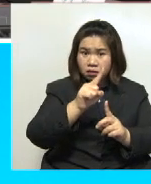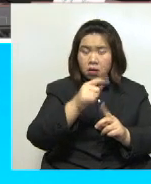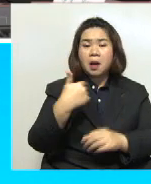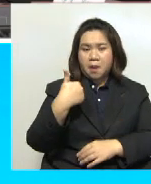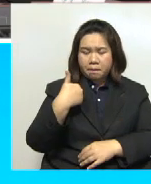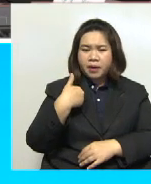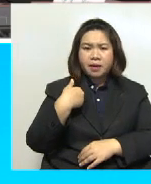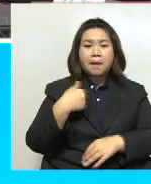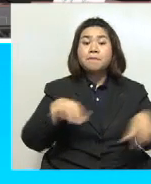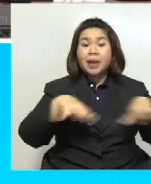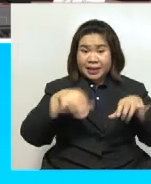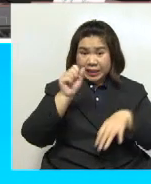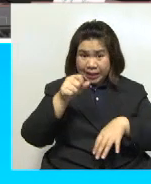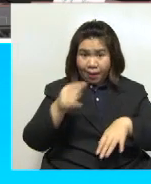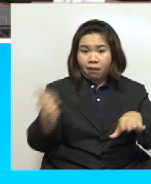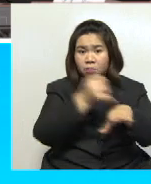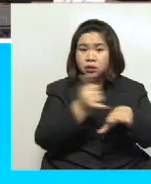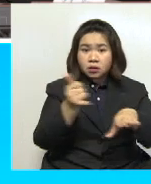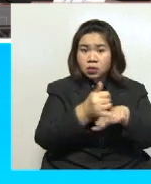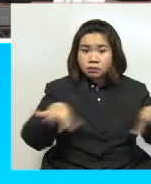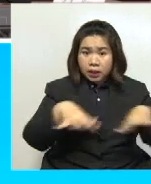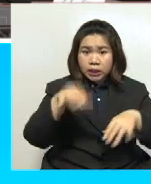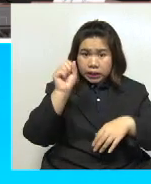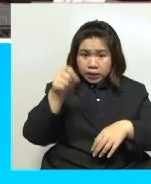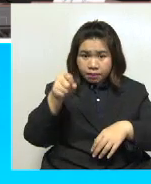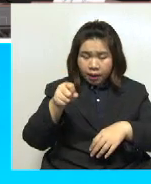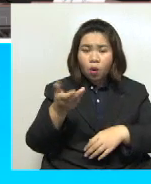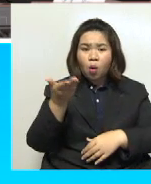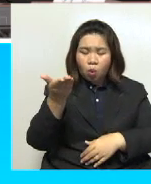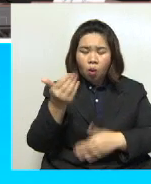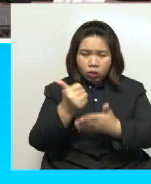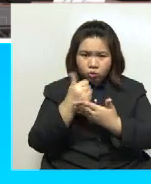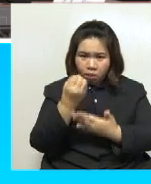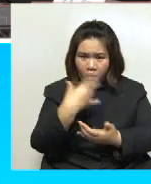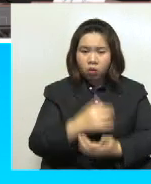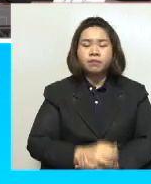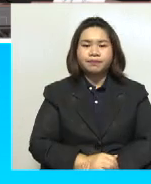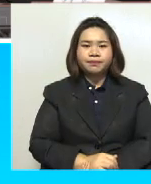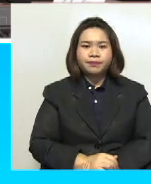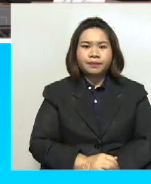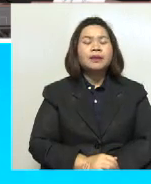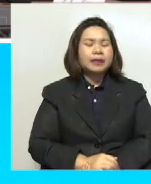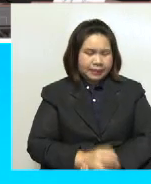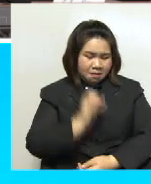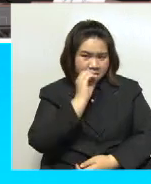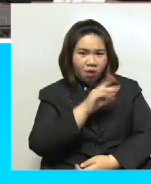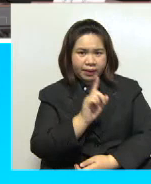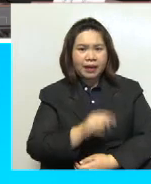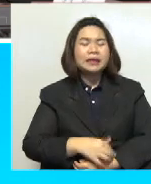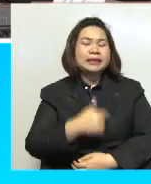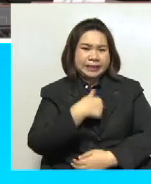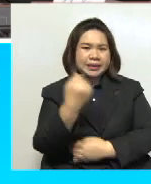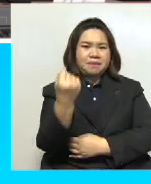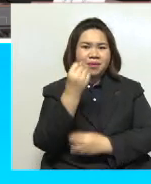าจะสามารถเดินทางกันได้ปกติไหมให้ความมั่นใจกับพี่น้องประชาชนอีกสักครั้งหนึ่งอะค่ะท่านรองค่ะ คืออยากจะให้ความมั่นใจ